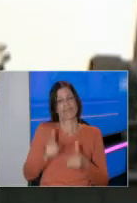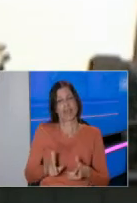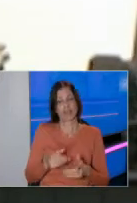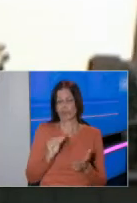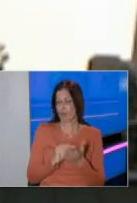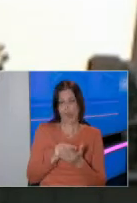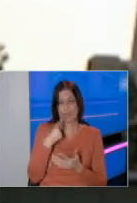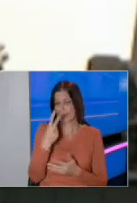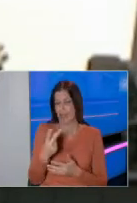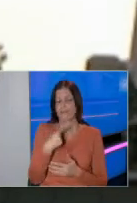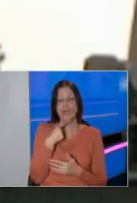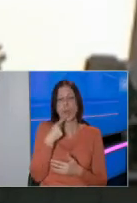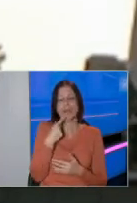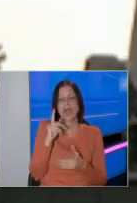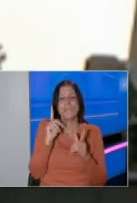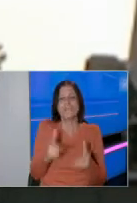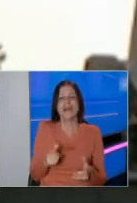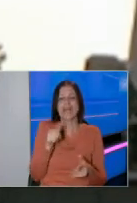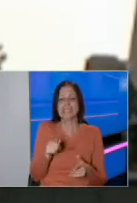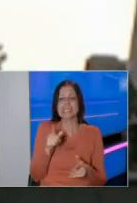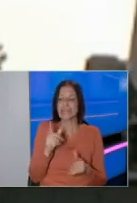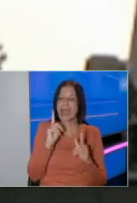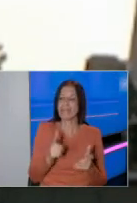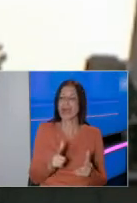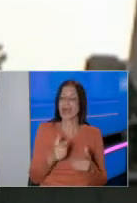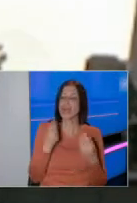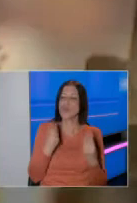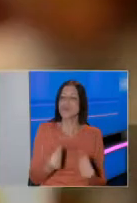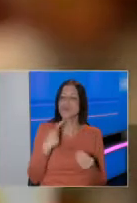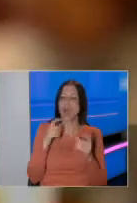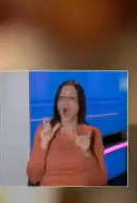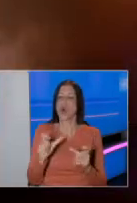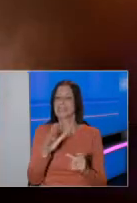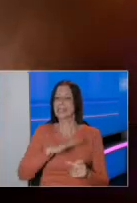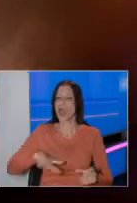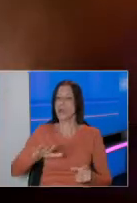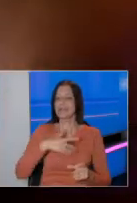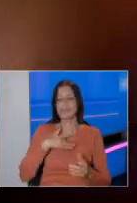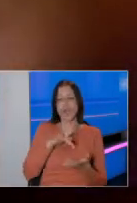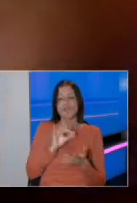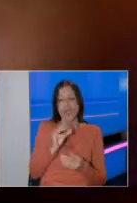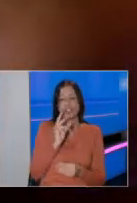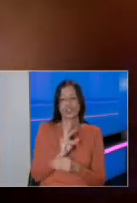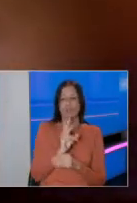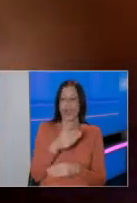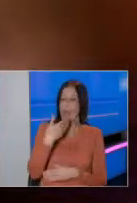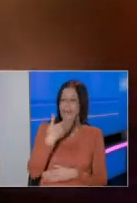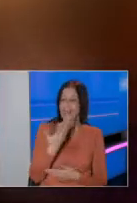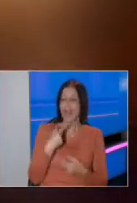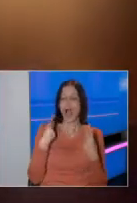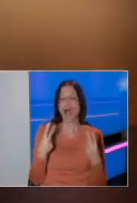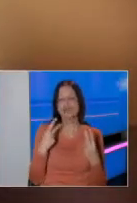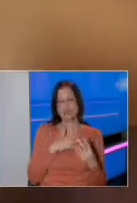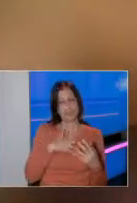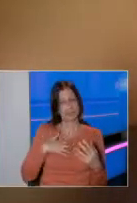שטרם נראה פה. ואני אומר לך עוד פעם, המאבק הזה הוא מאבק לטובת החוסן הלאומי. אנחנו באים פה ממקום של לשמור על המדינה. חשוב מאוד